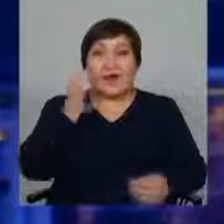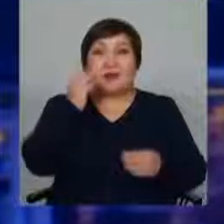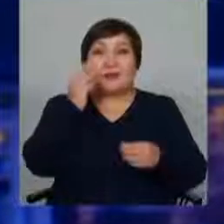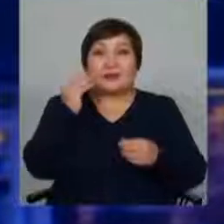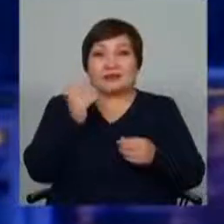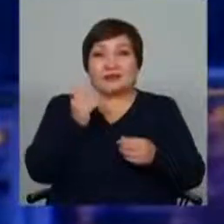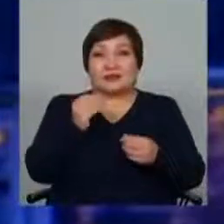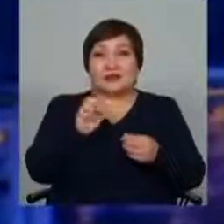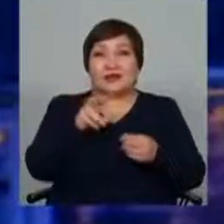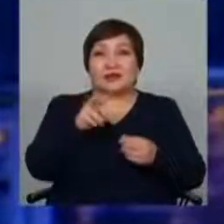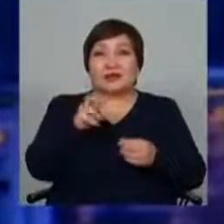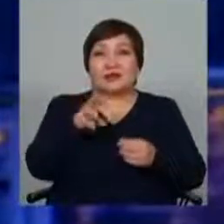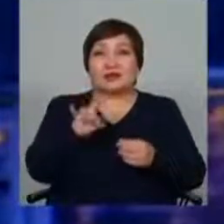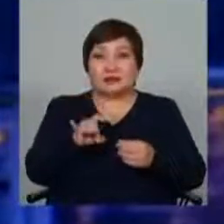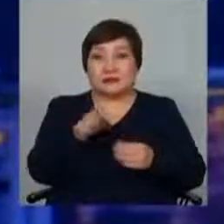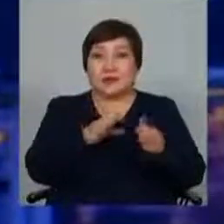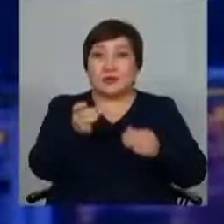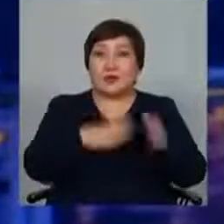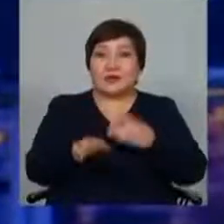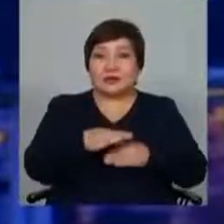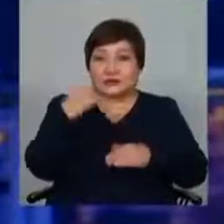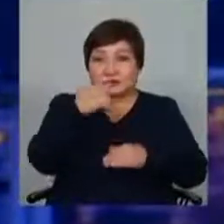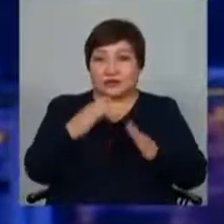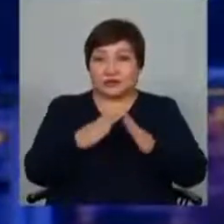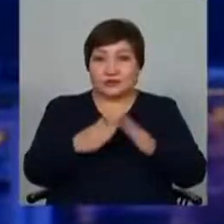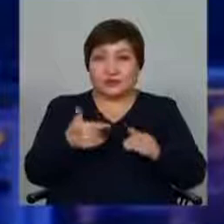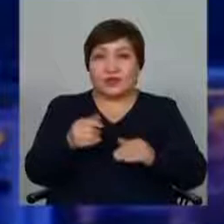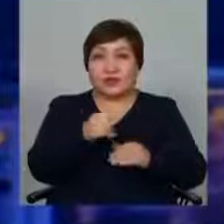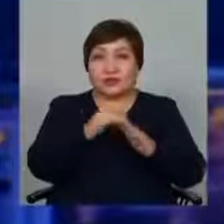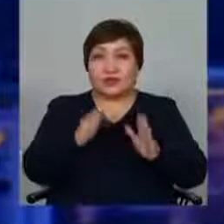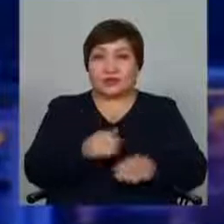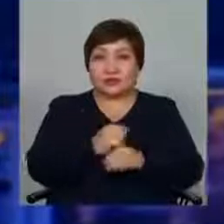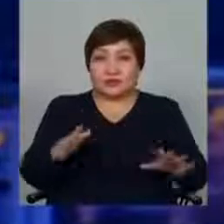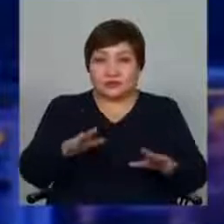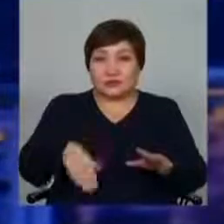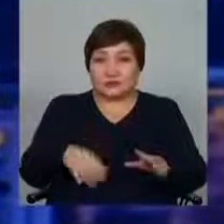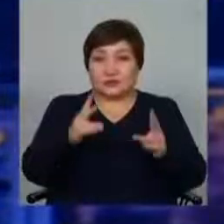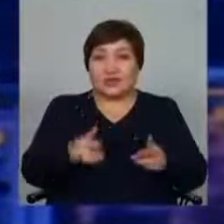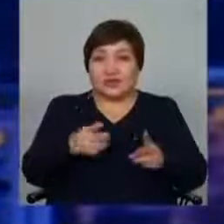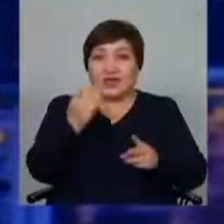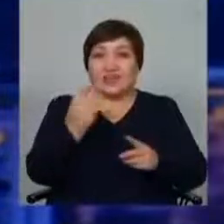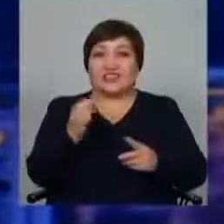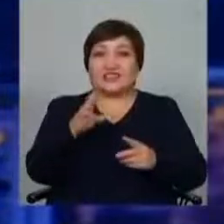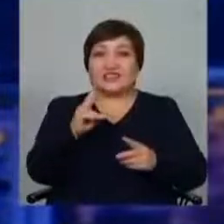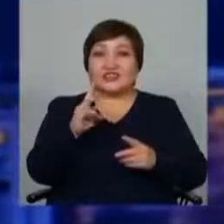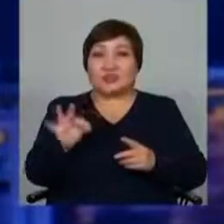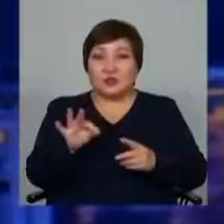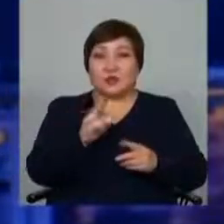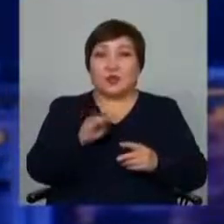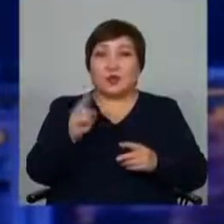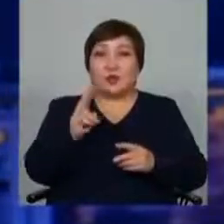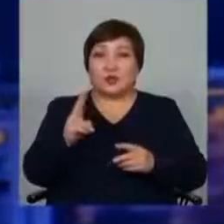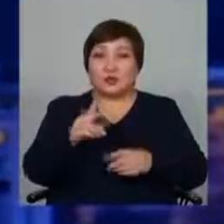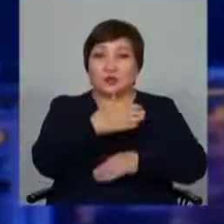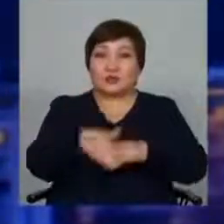Алматының Алмалы ауданында жеке тұрғын үйде газ баллоны жарылып, арты өртке ұласты. Оқиға Шевченко және Қожамқұлов көшелерінің қиылысында үйдің